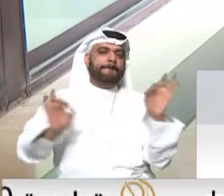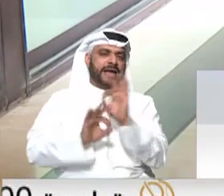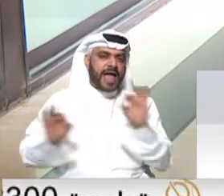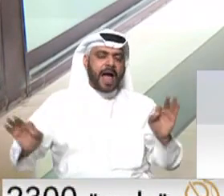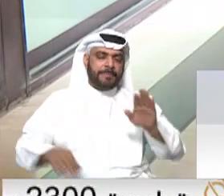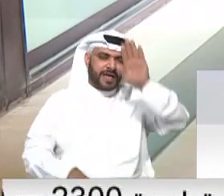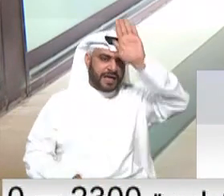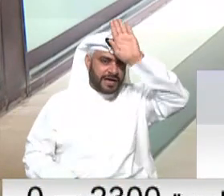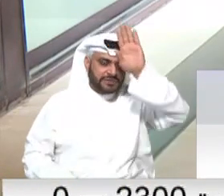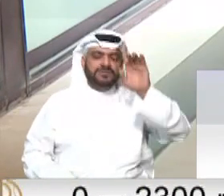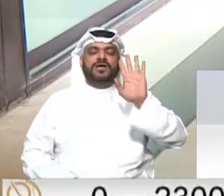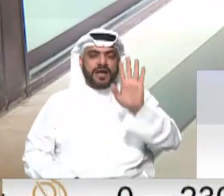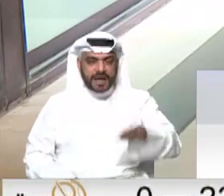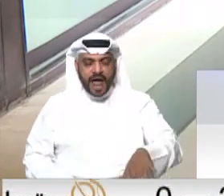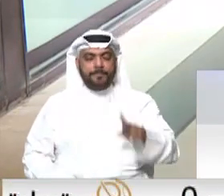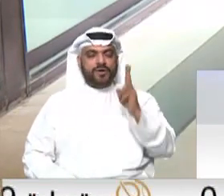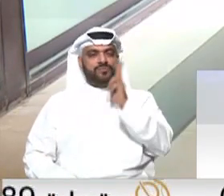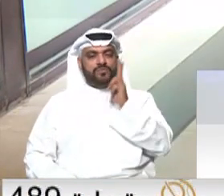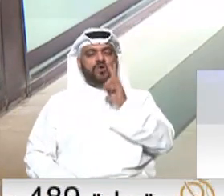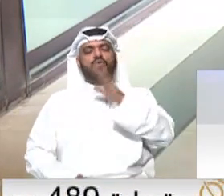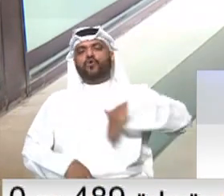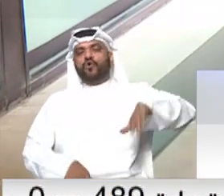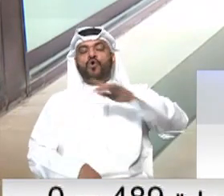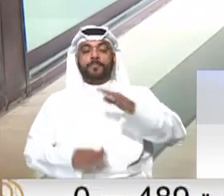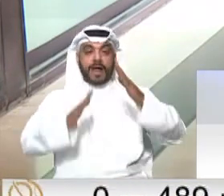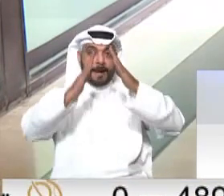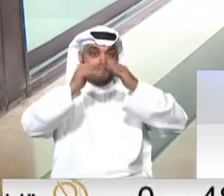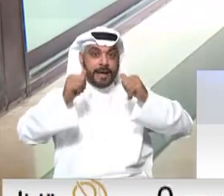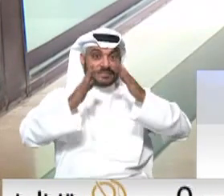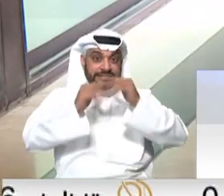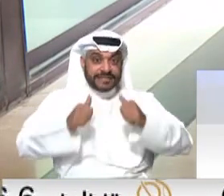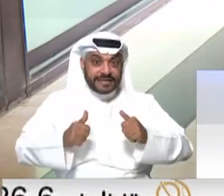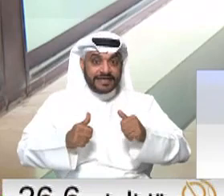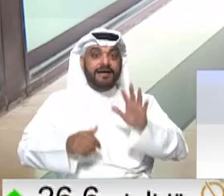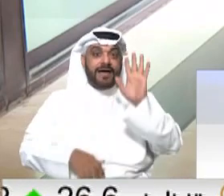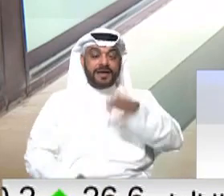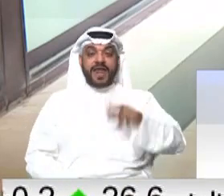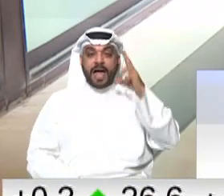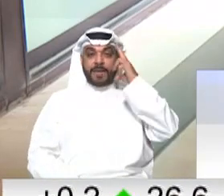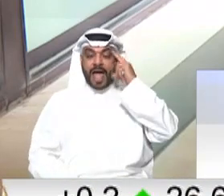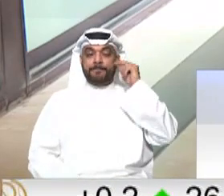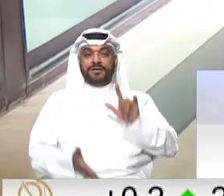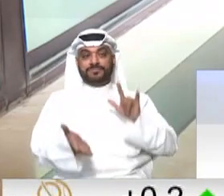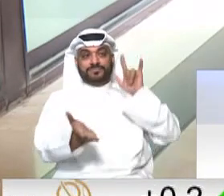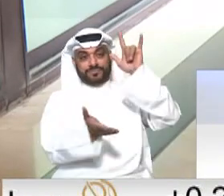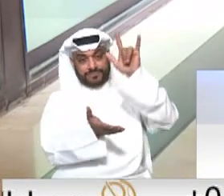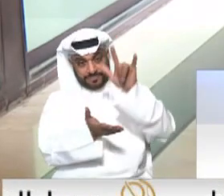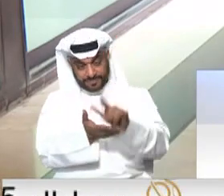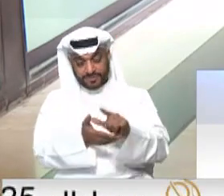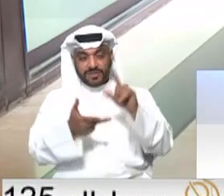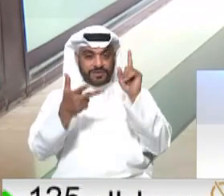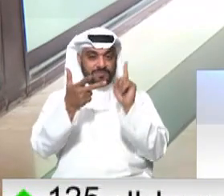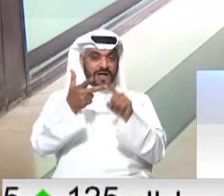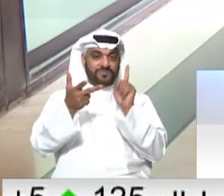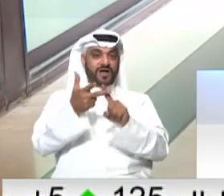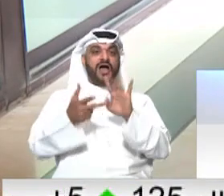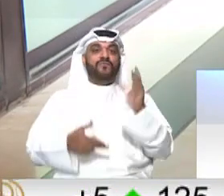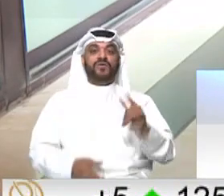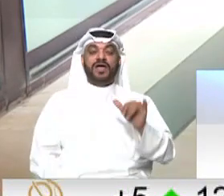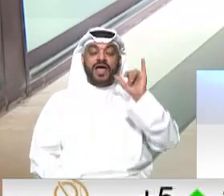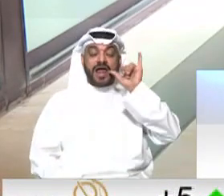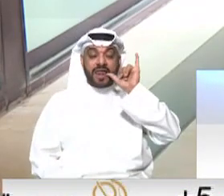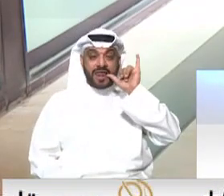انطاليا القاهره الساحل الشمالي الغردقه الجونه في لندن